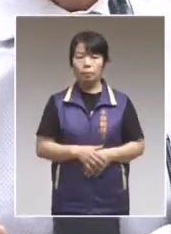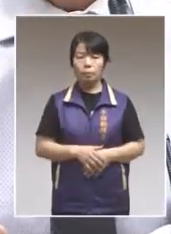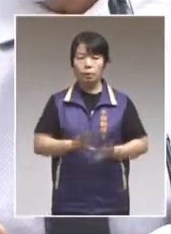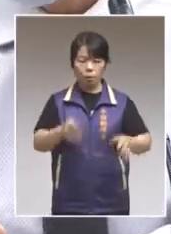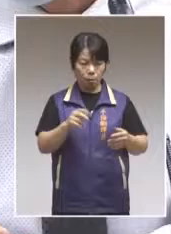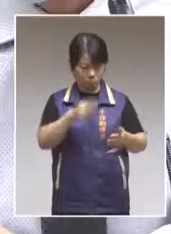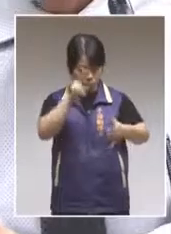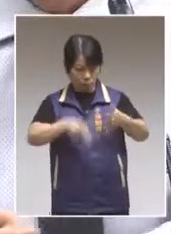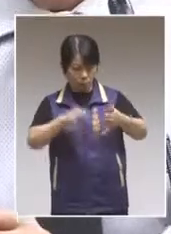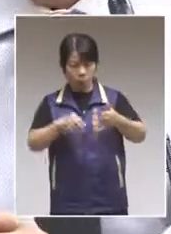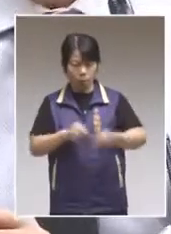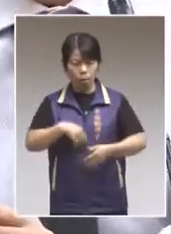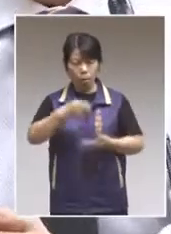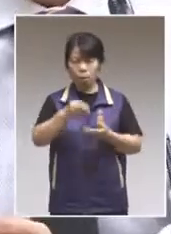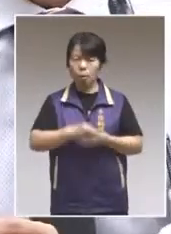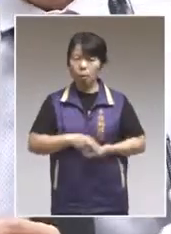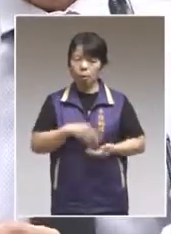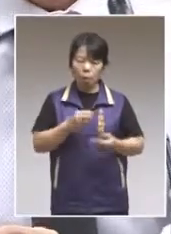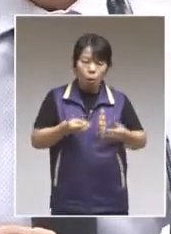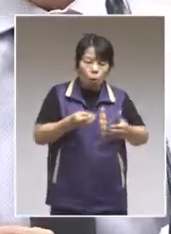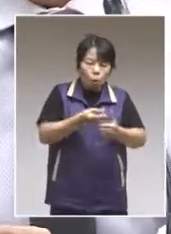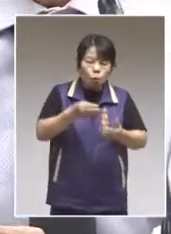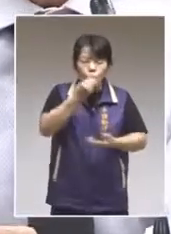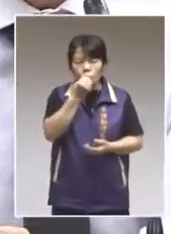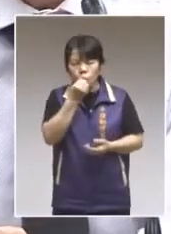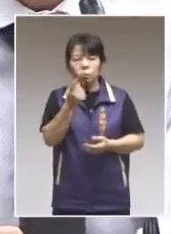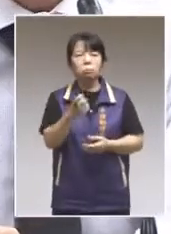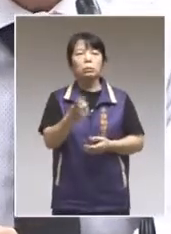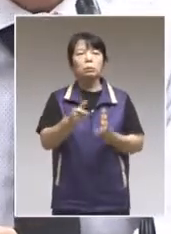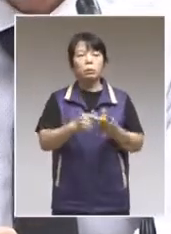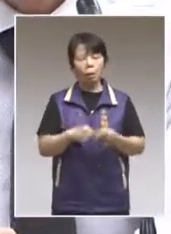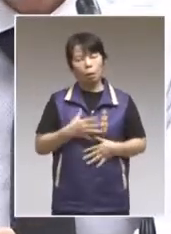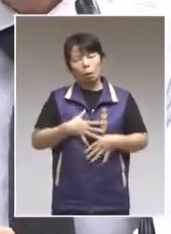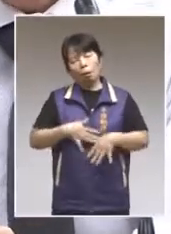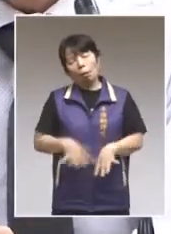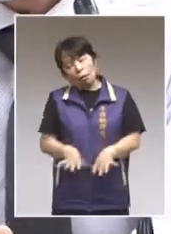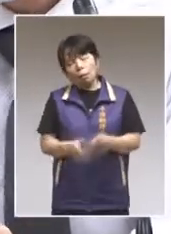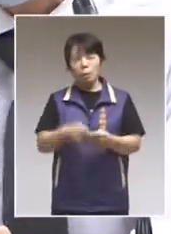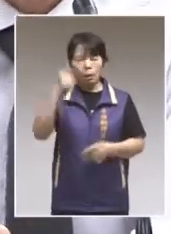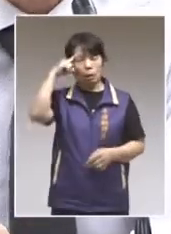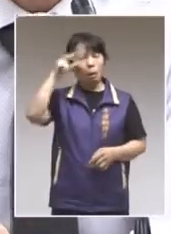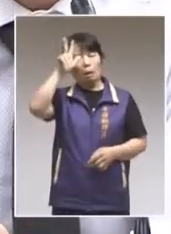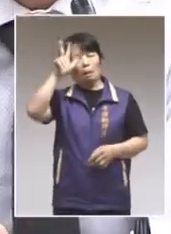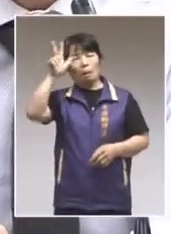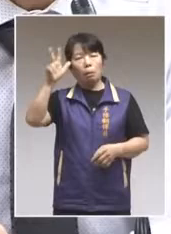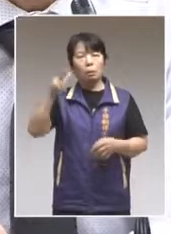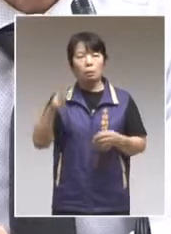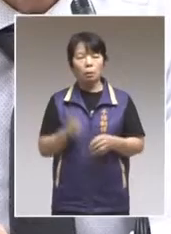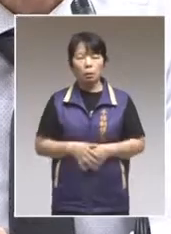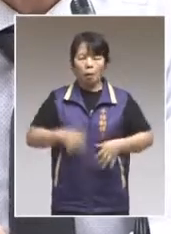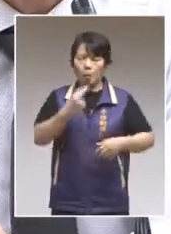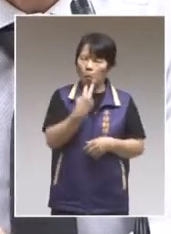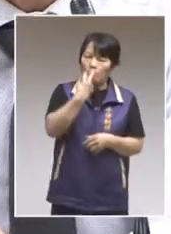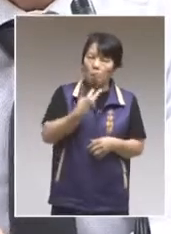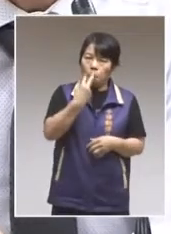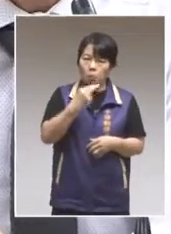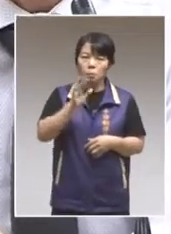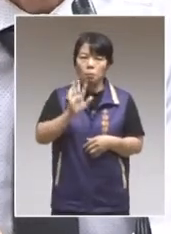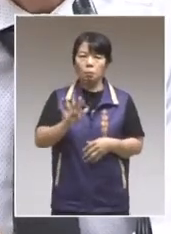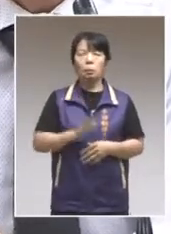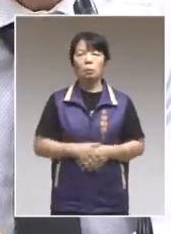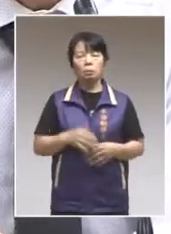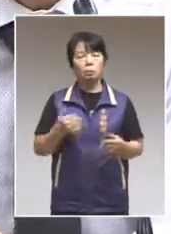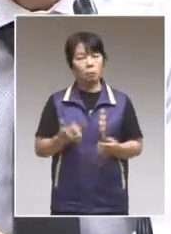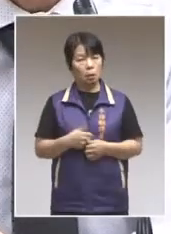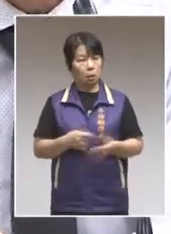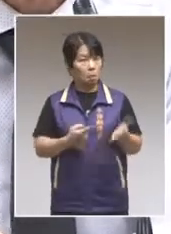没有办法喂食，没有办法进食，倦怠，意识丧失，抽搐，这个呼吸困难，都代表